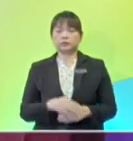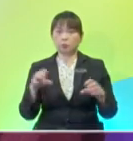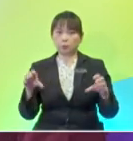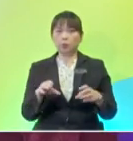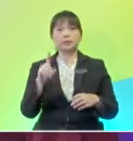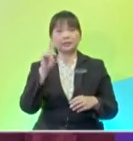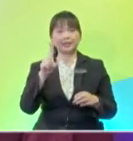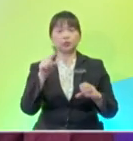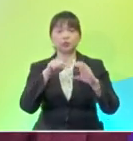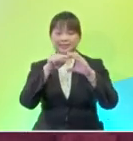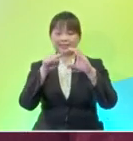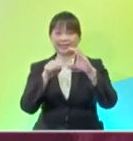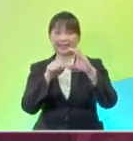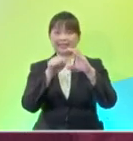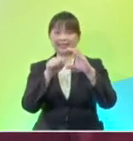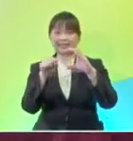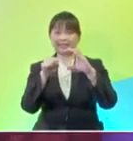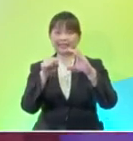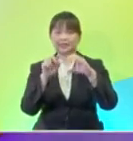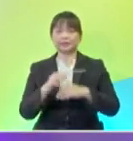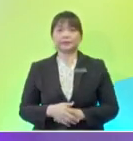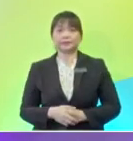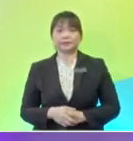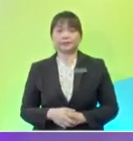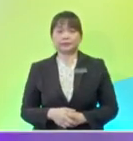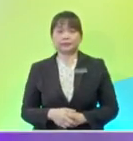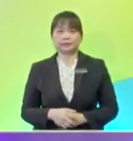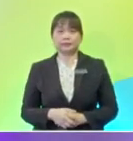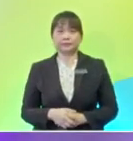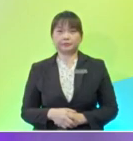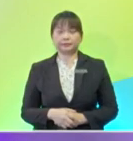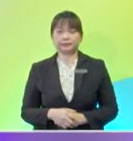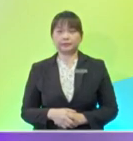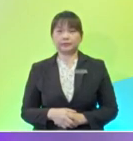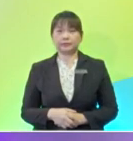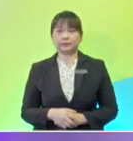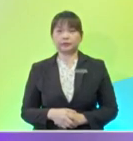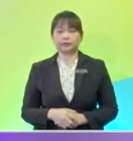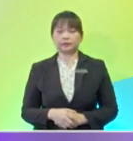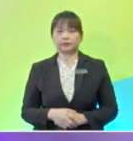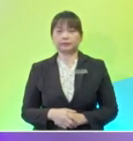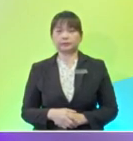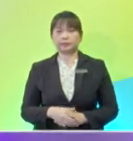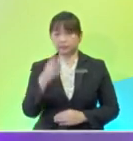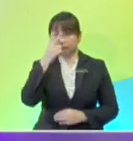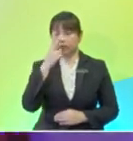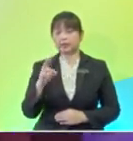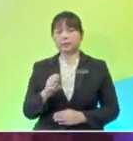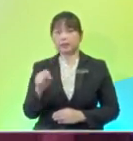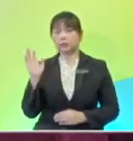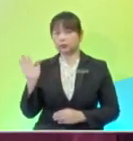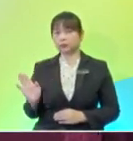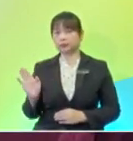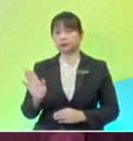jejaring semua pusat dari puncak walaupun ini kita nampak macam Puncak Dita ada tetap kita ambil Puncak di atas oke